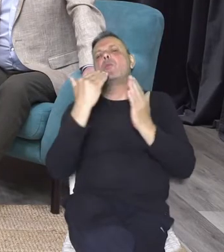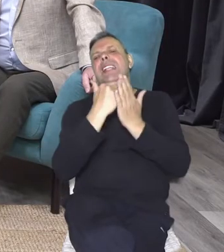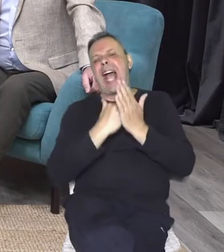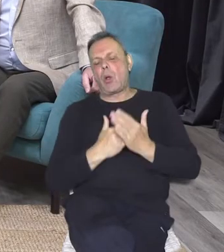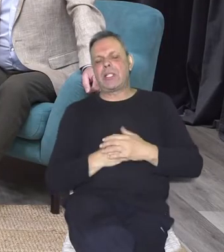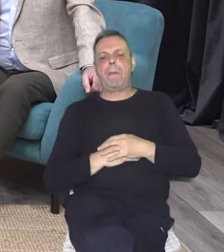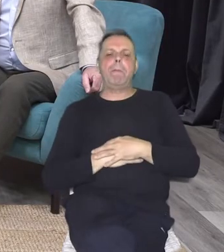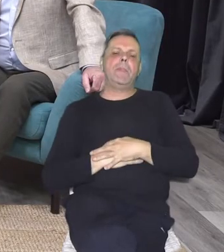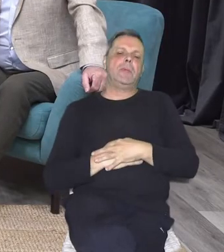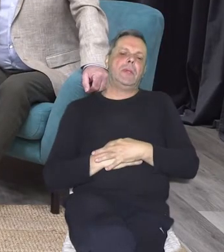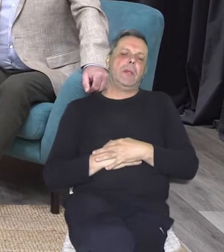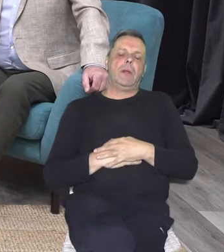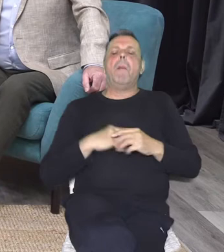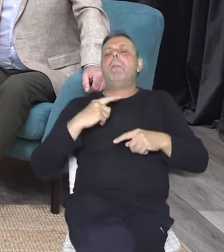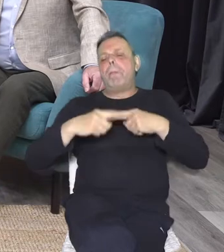sa zakonskim